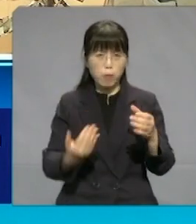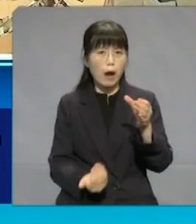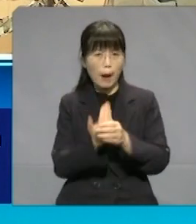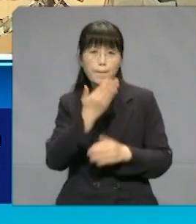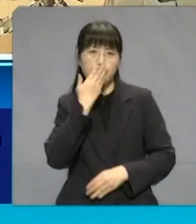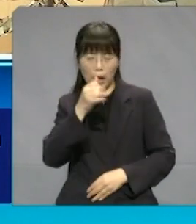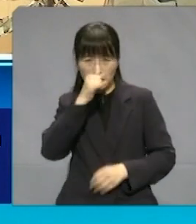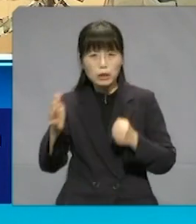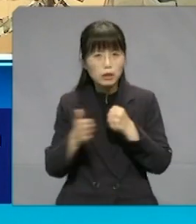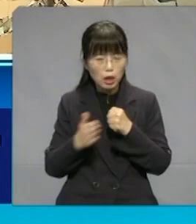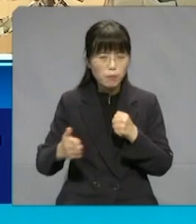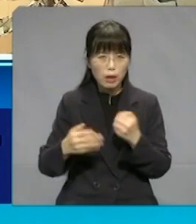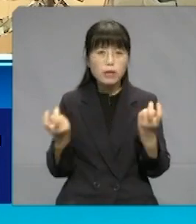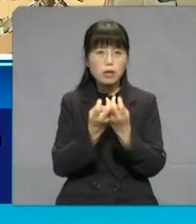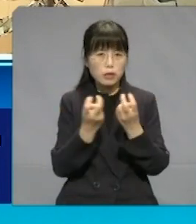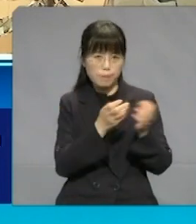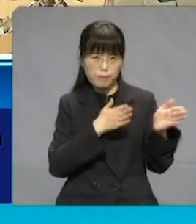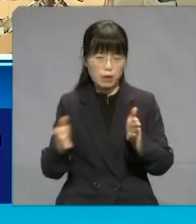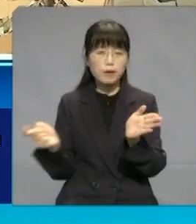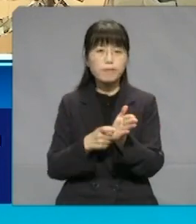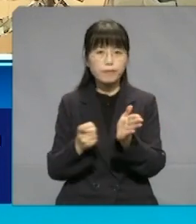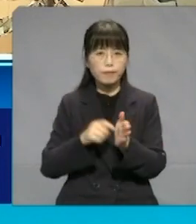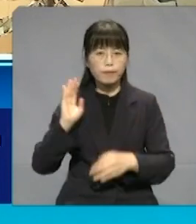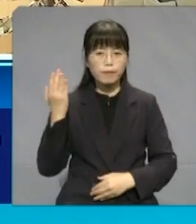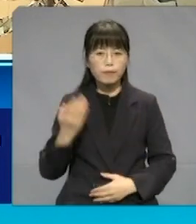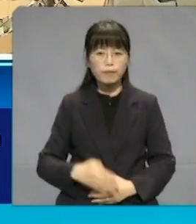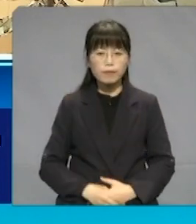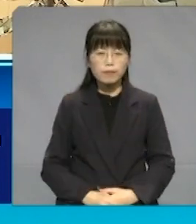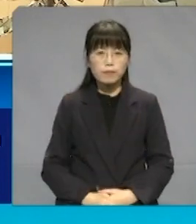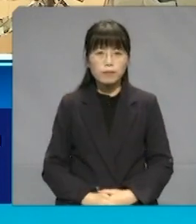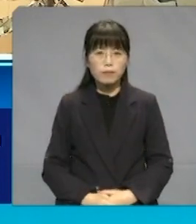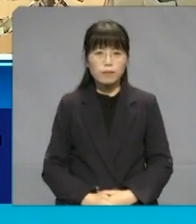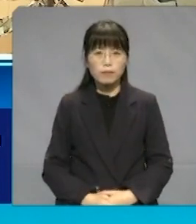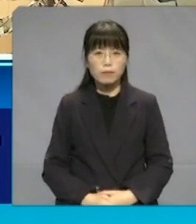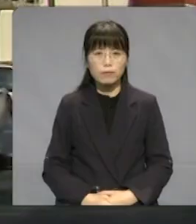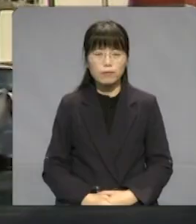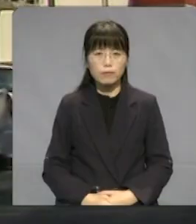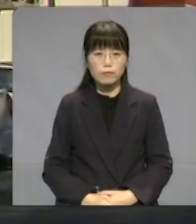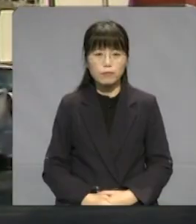우려도 커 대책 마련이 시급합니다. 문정진 기자입니다.